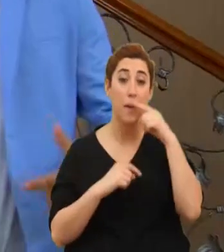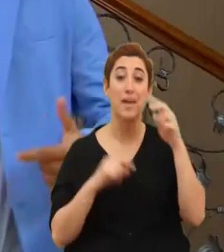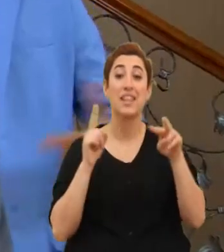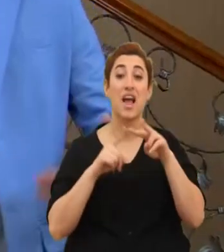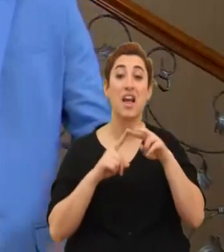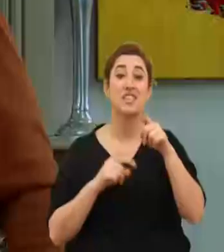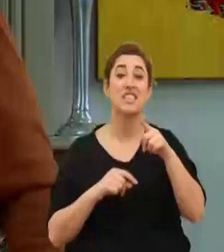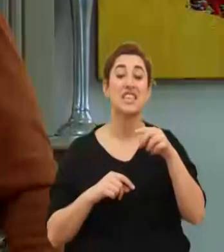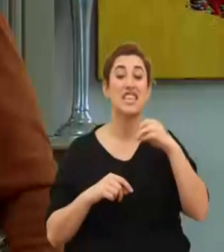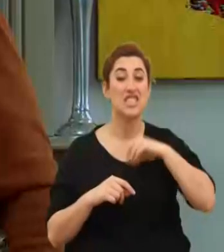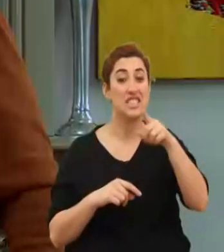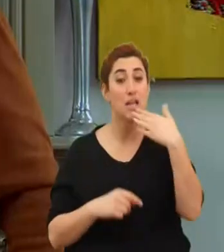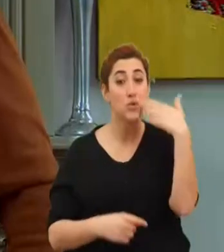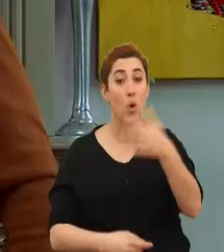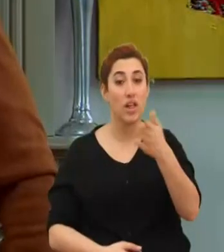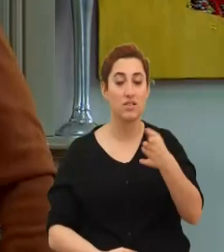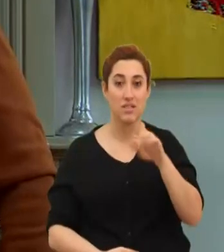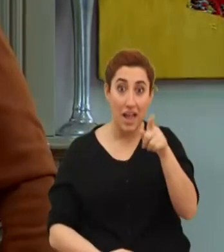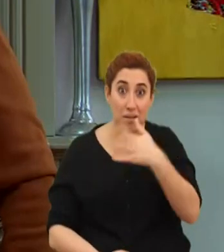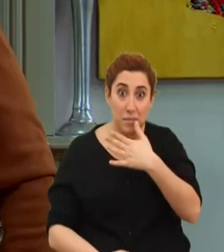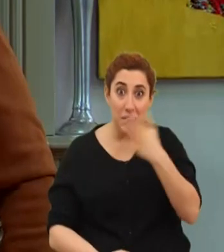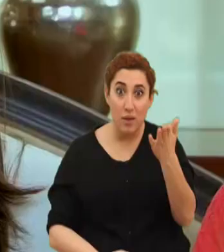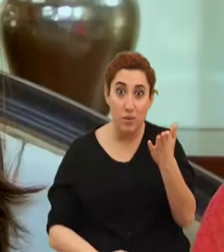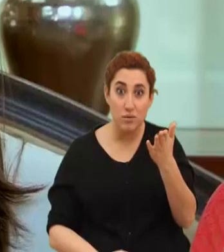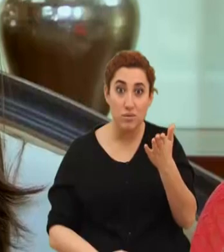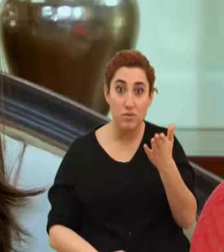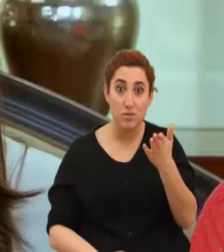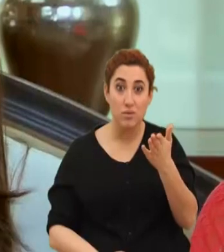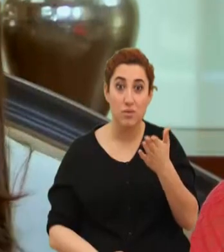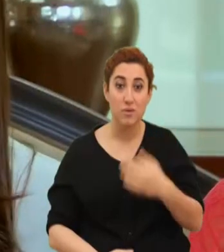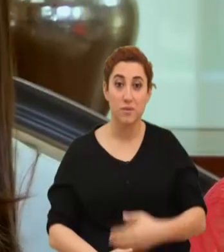Bey, Nazlı özü size diyecekti. La sen de mi biliyorsun?